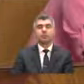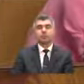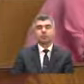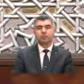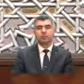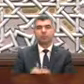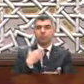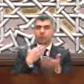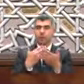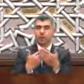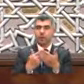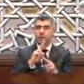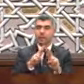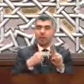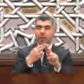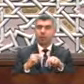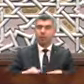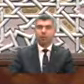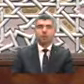السيدة نائبة. جواب السيد الوزير.